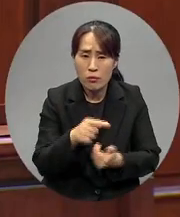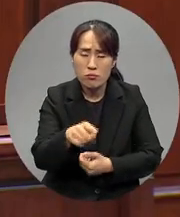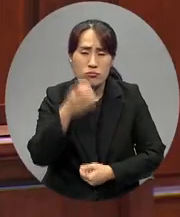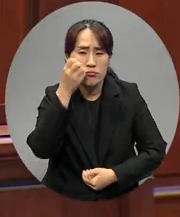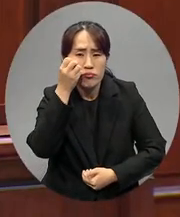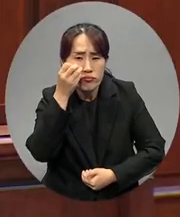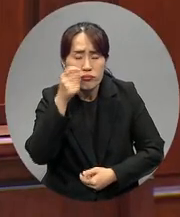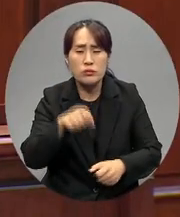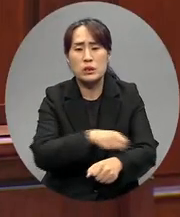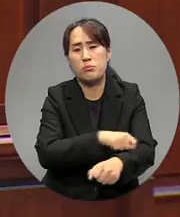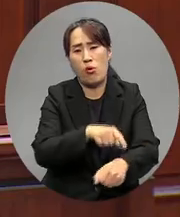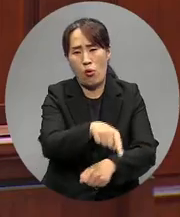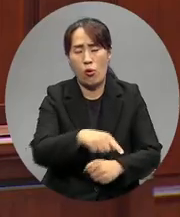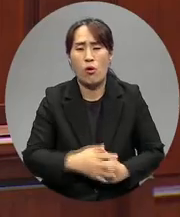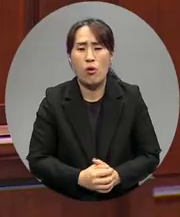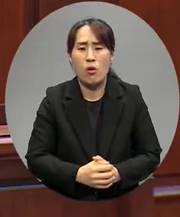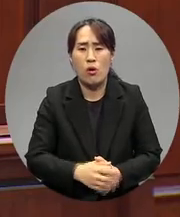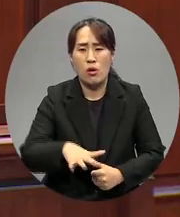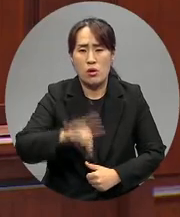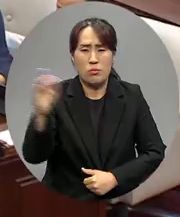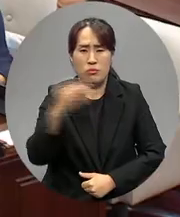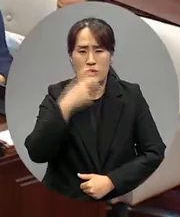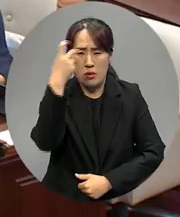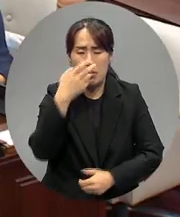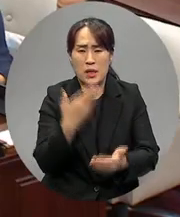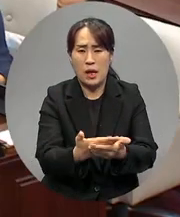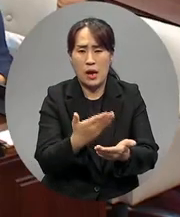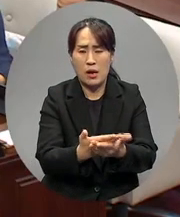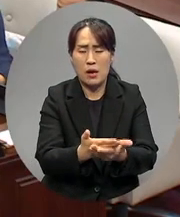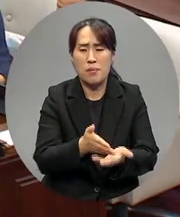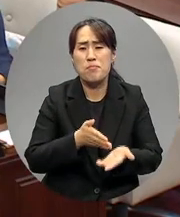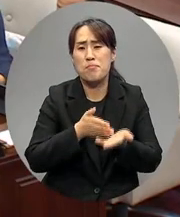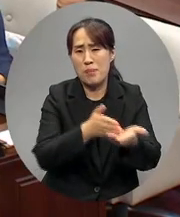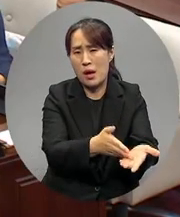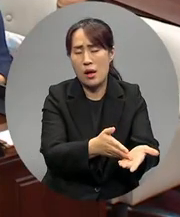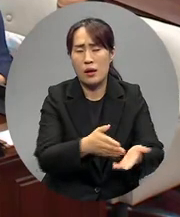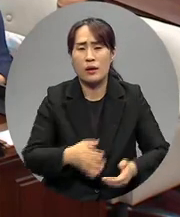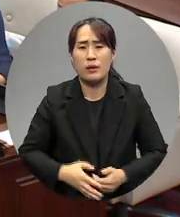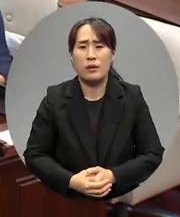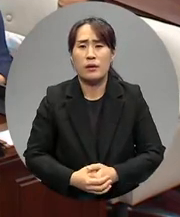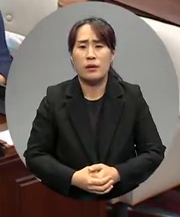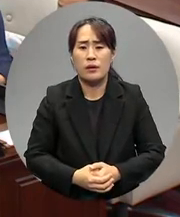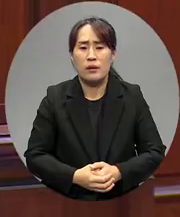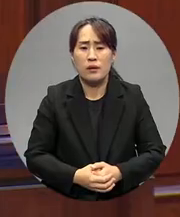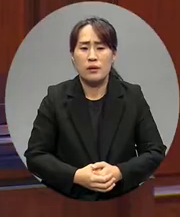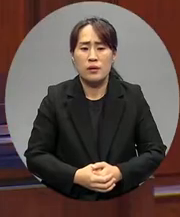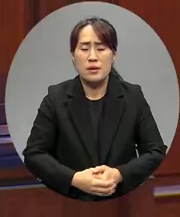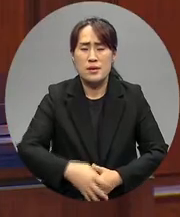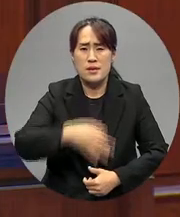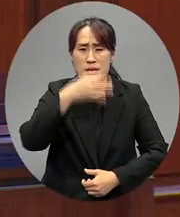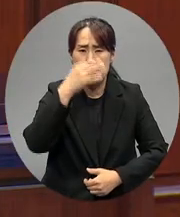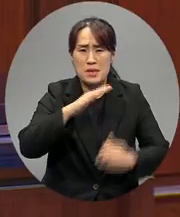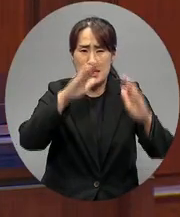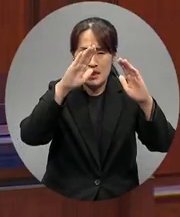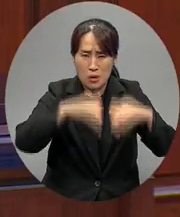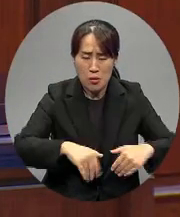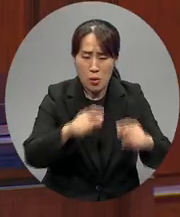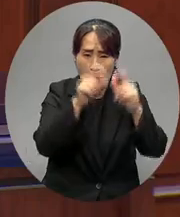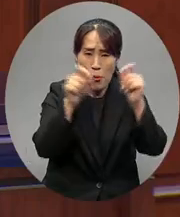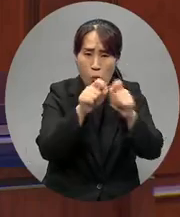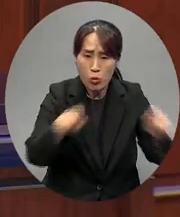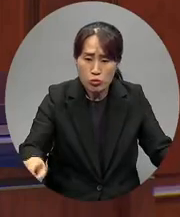매우 이례적인 일. 원점 재검토해달라는 표현까지 등장했습니다. 힘겹게 성사된 철거를